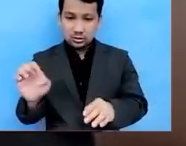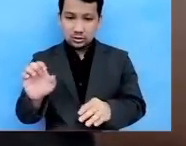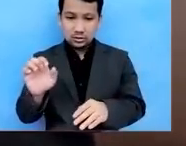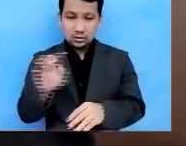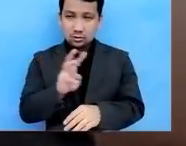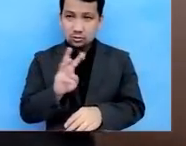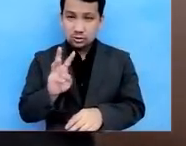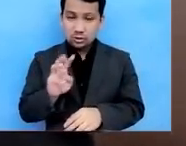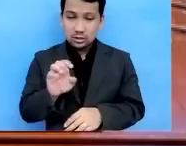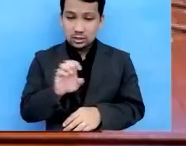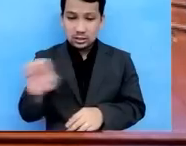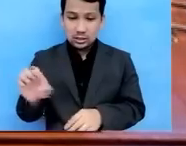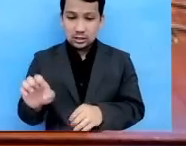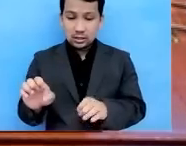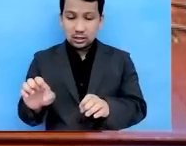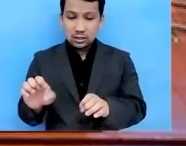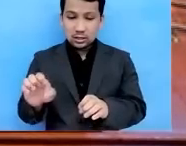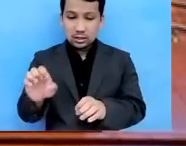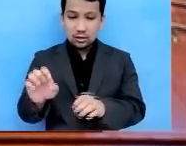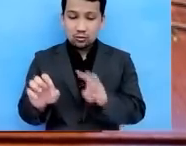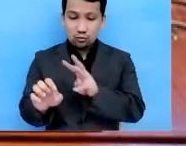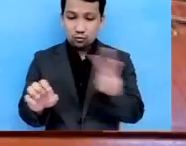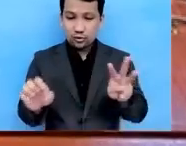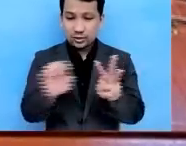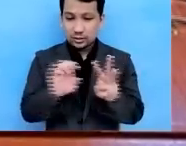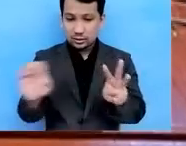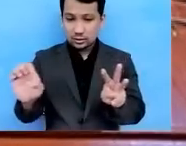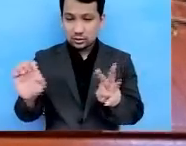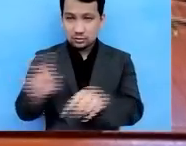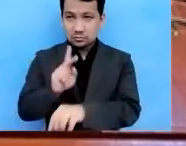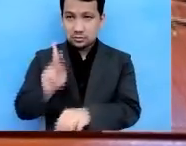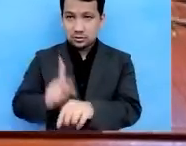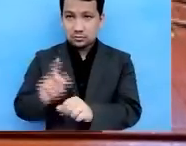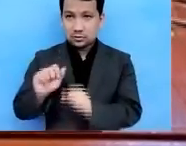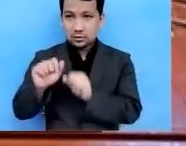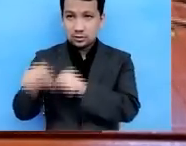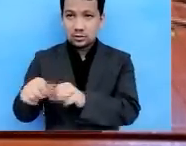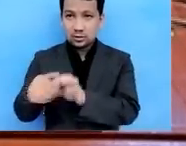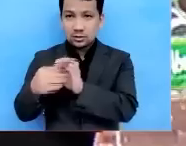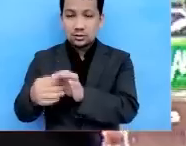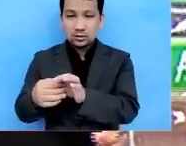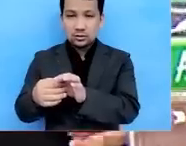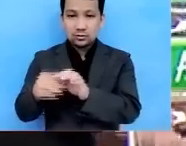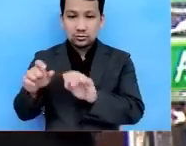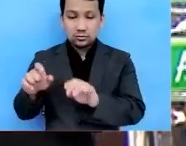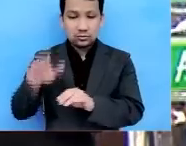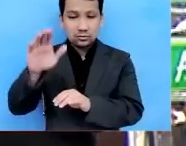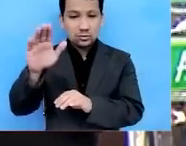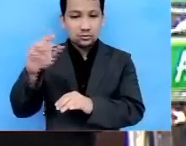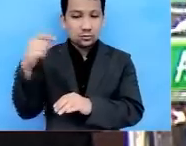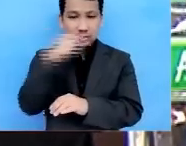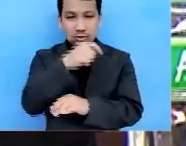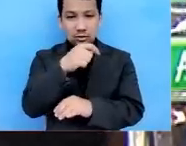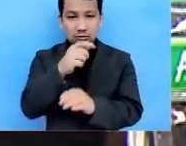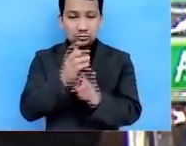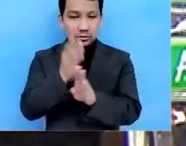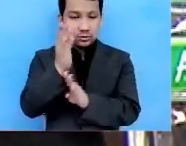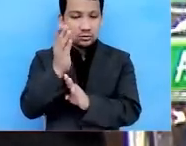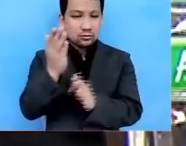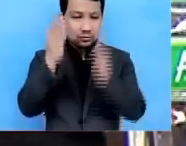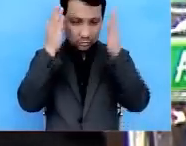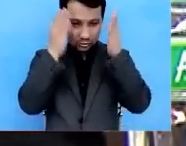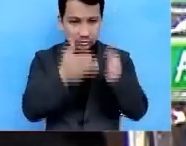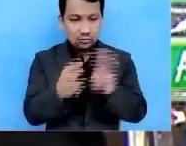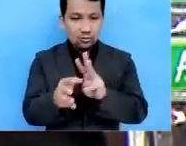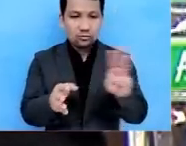the Philippine Seas. Is that correct? We are now obsessed with the Taiwan Straits. No, madam. We are still concentrated on the